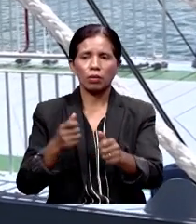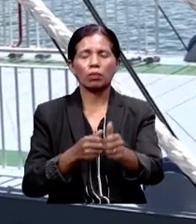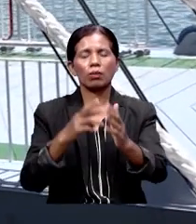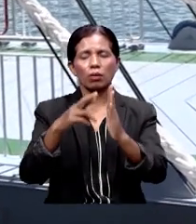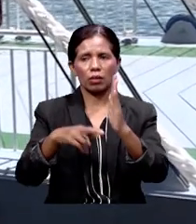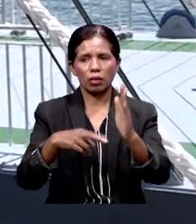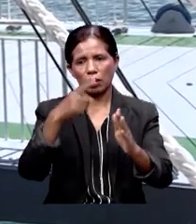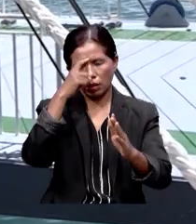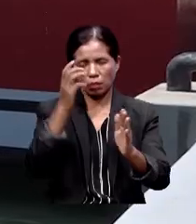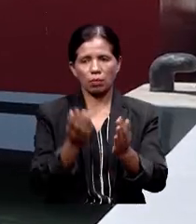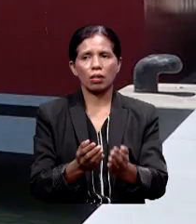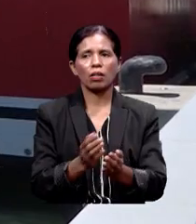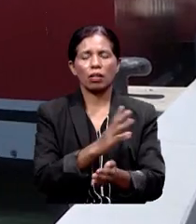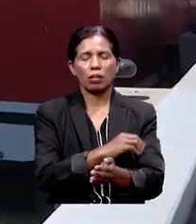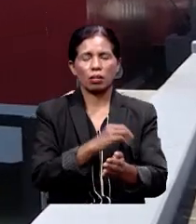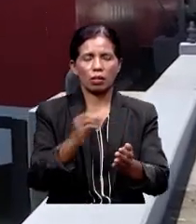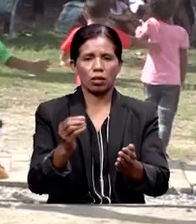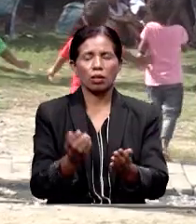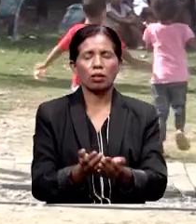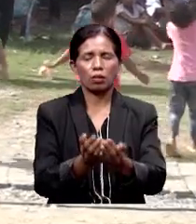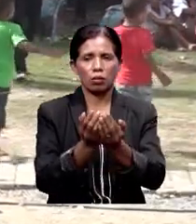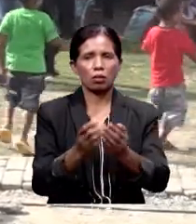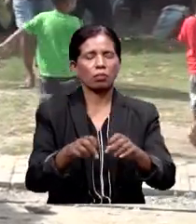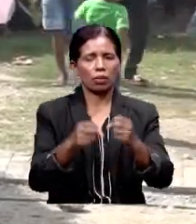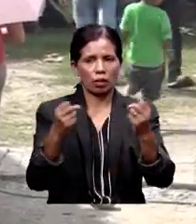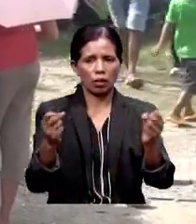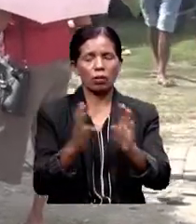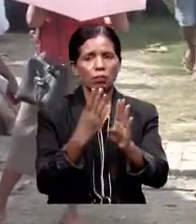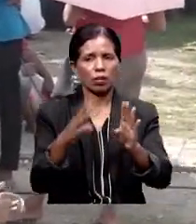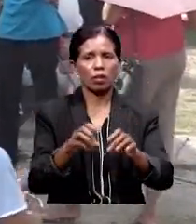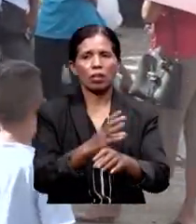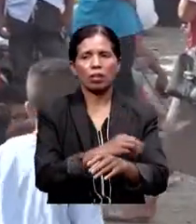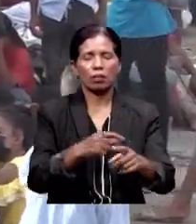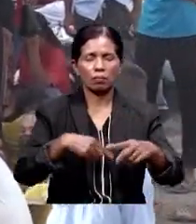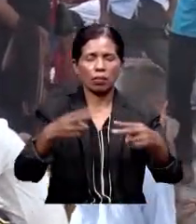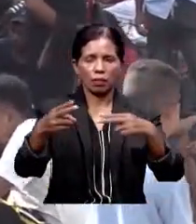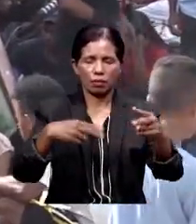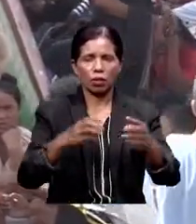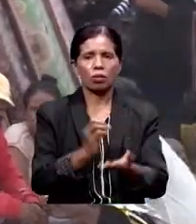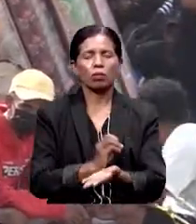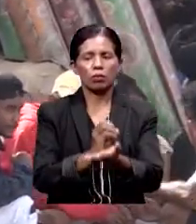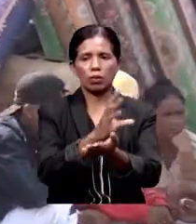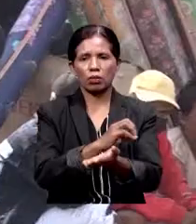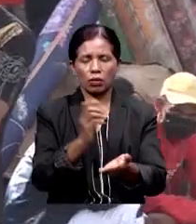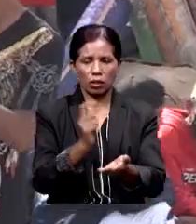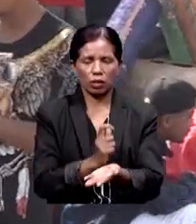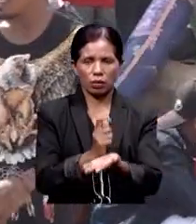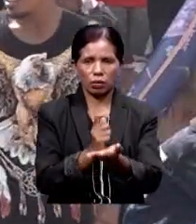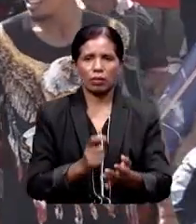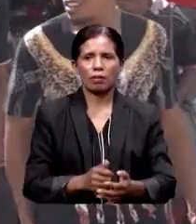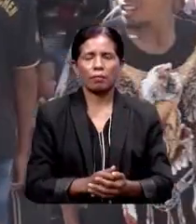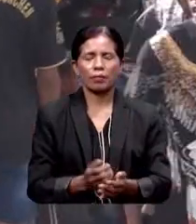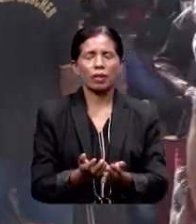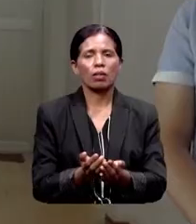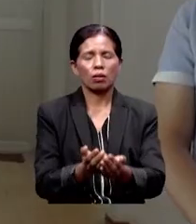tamba oda matan ro refere hetan estrago susi lalorantasi durante hal operasaun bamai raewano atauru. Roahi